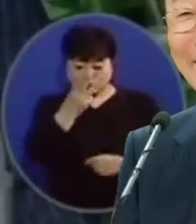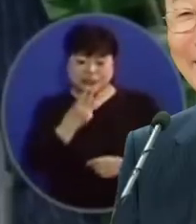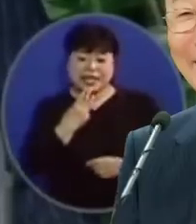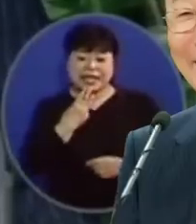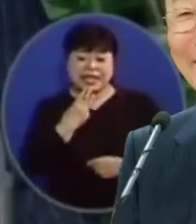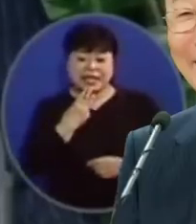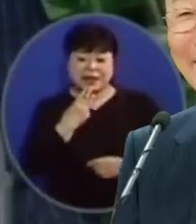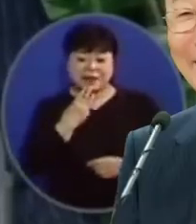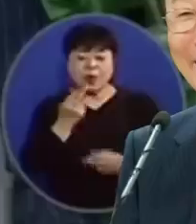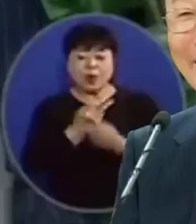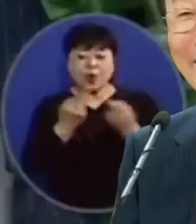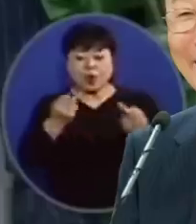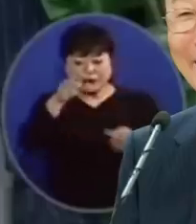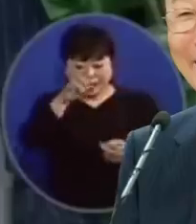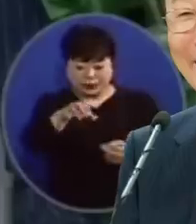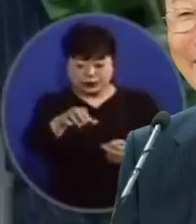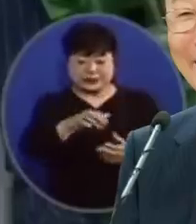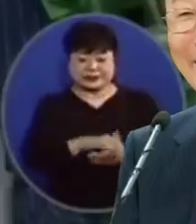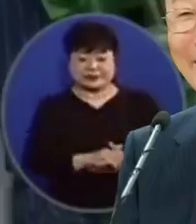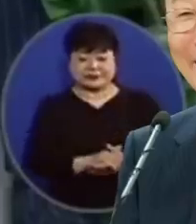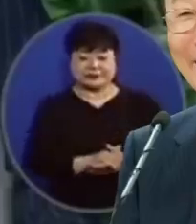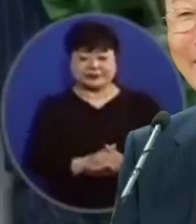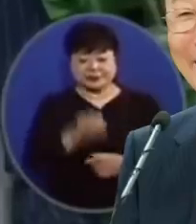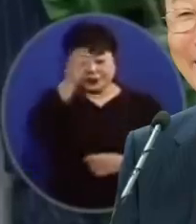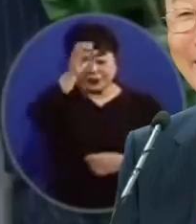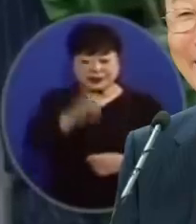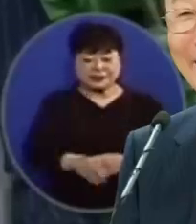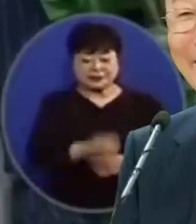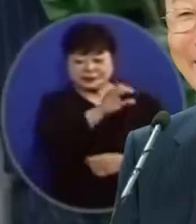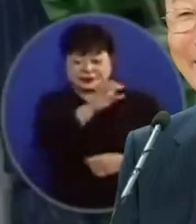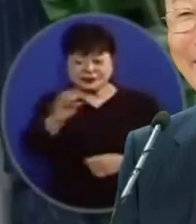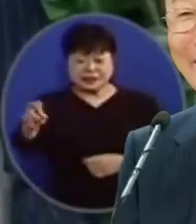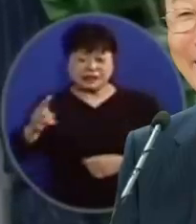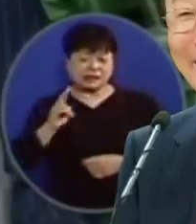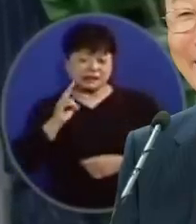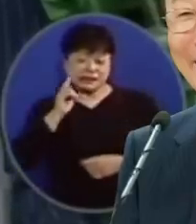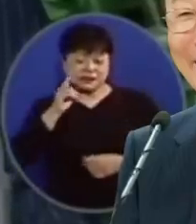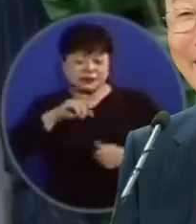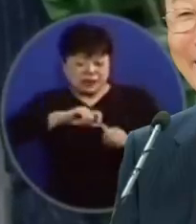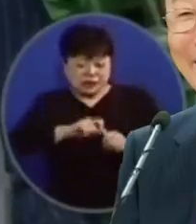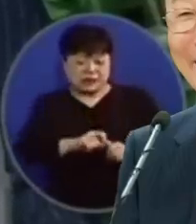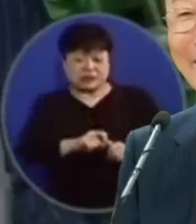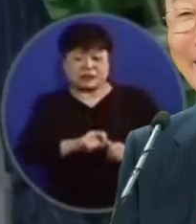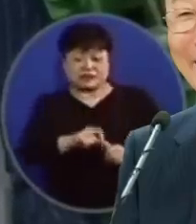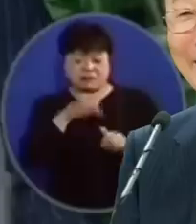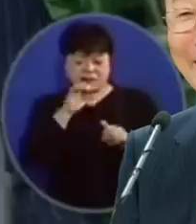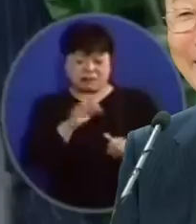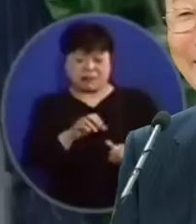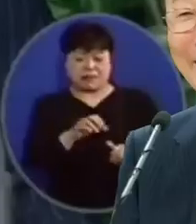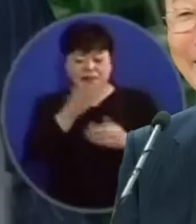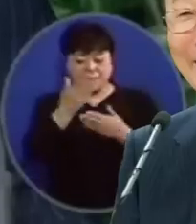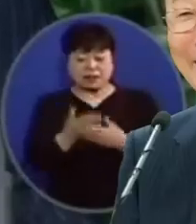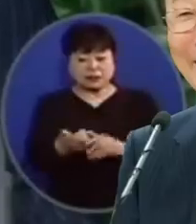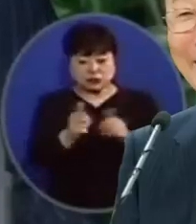있는 골고다 산정에서 십자가에 극형을 당하여 죽으신 예수님께서